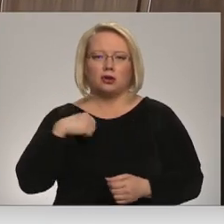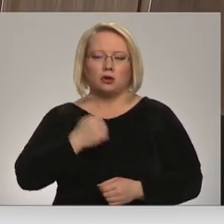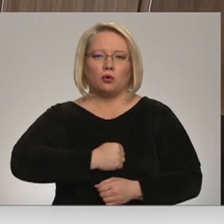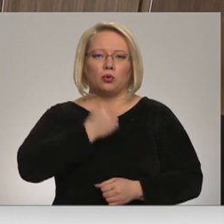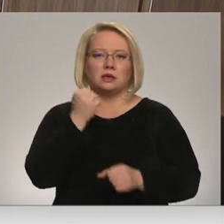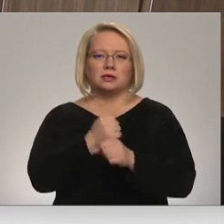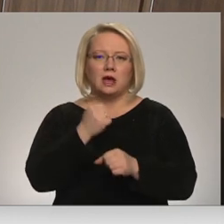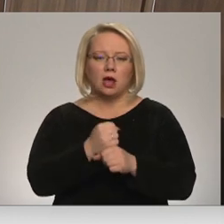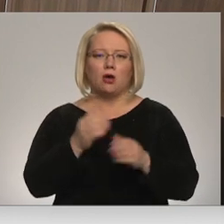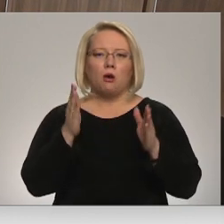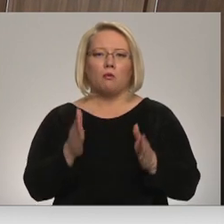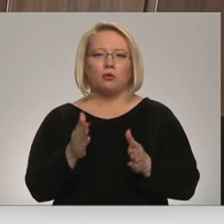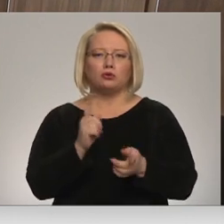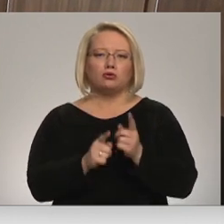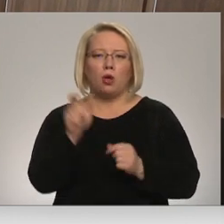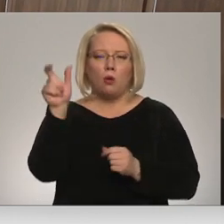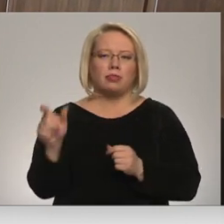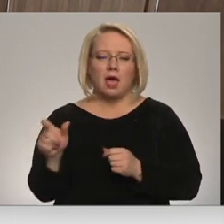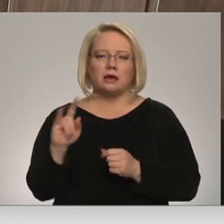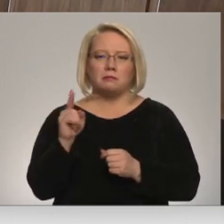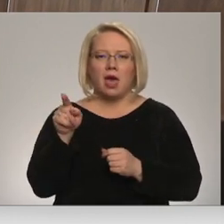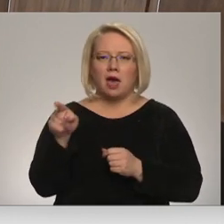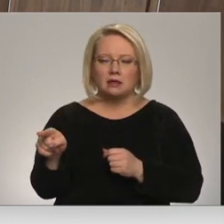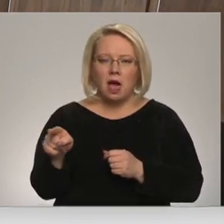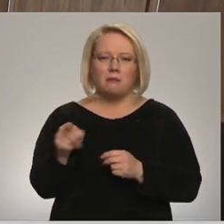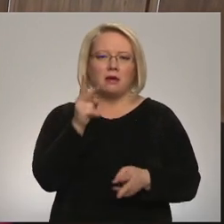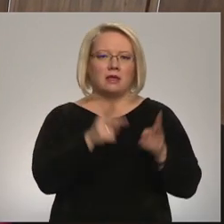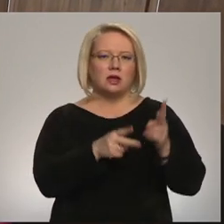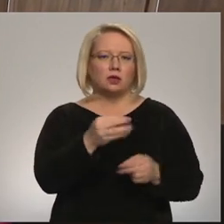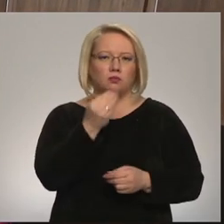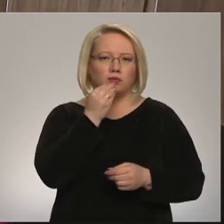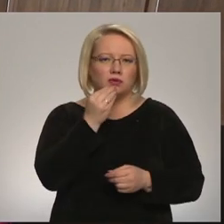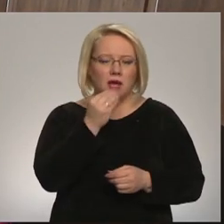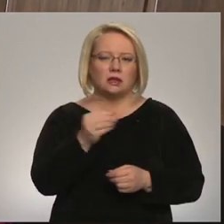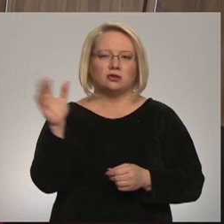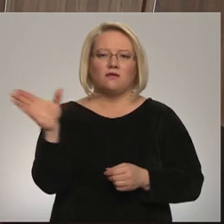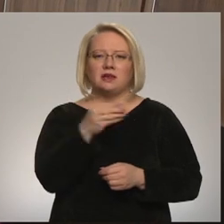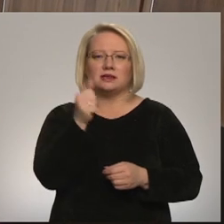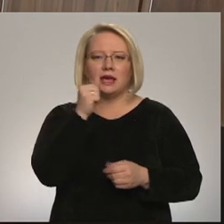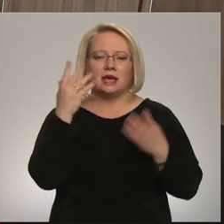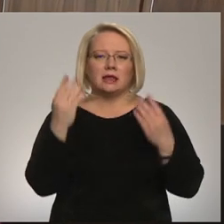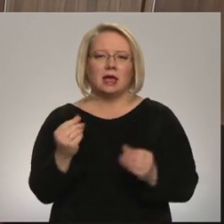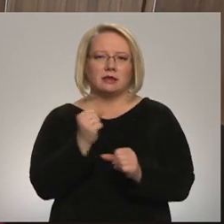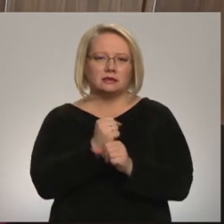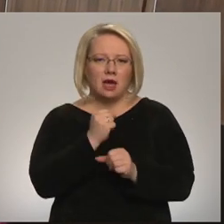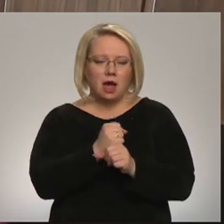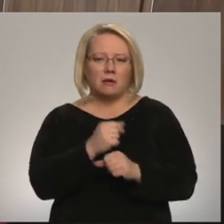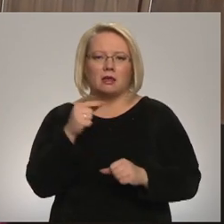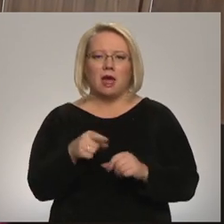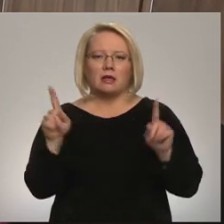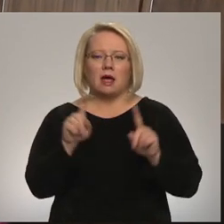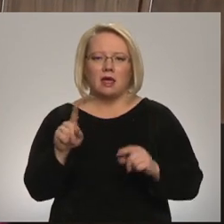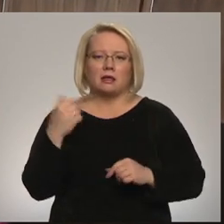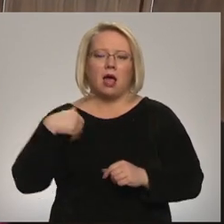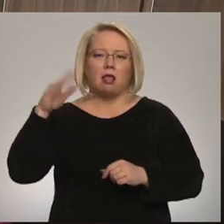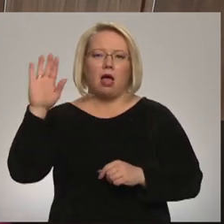par skolotāju bērnam, taisīt pusdienas, vēl visi ikdienas darbi. Ja, pat tāda lieta kā ārā